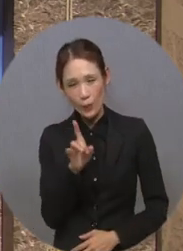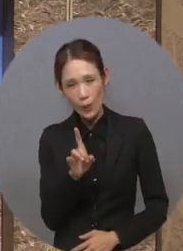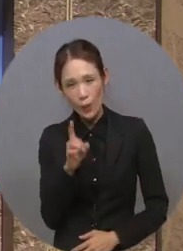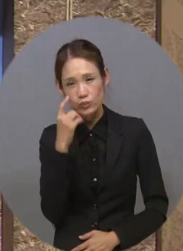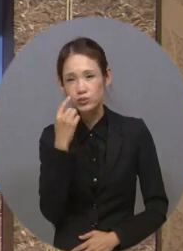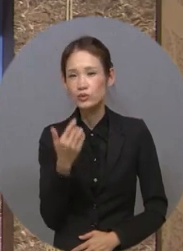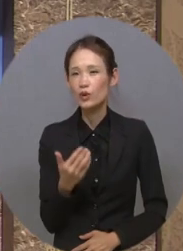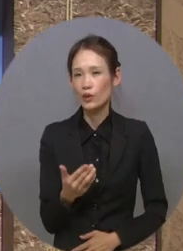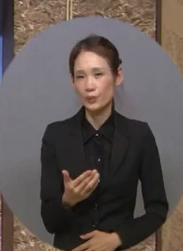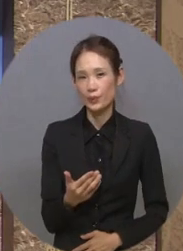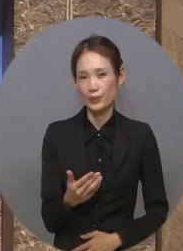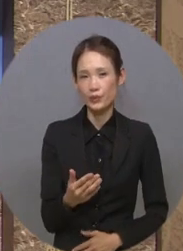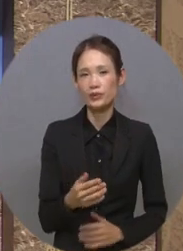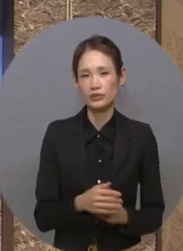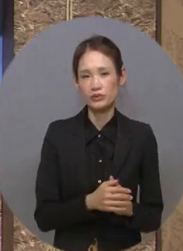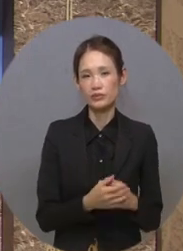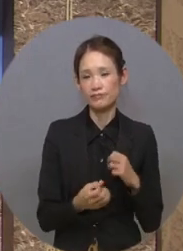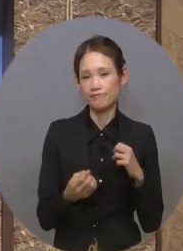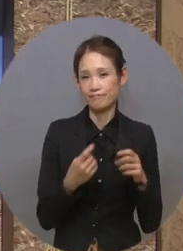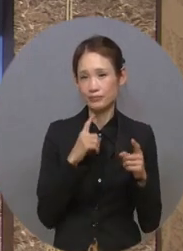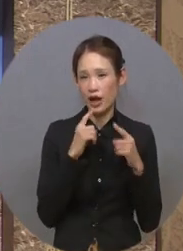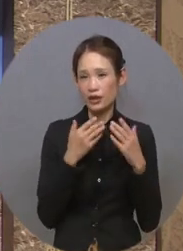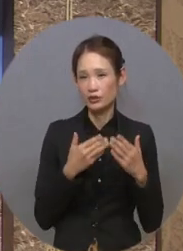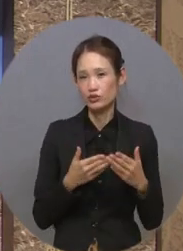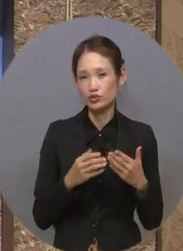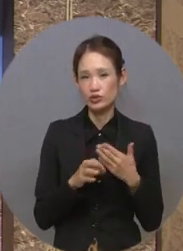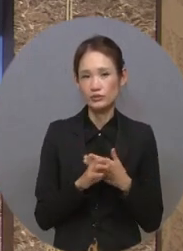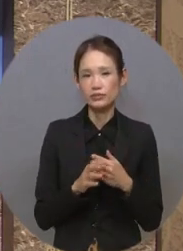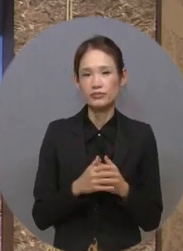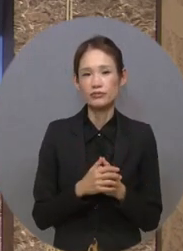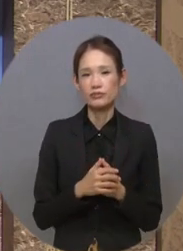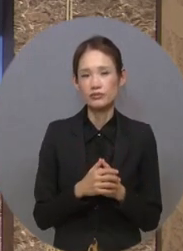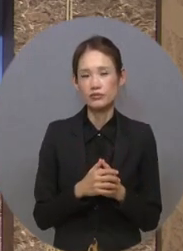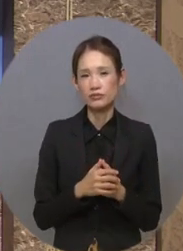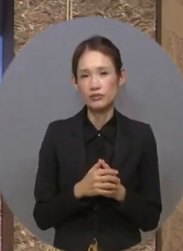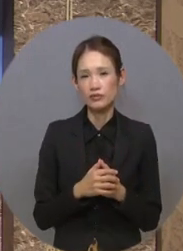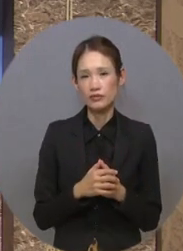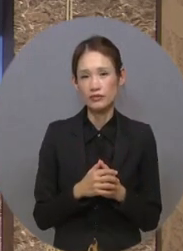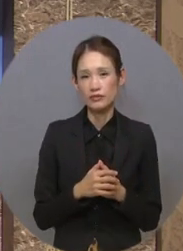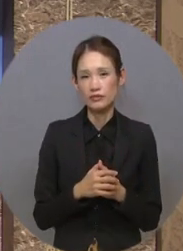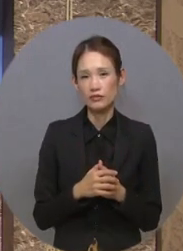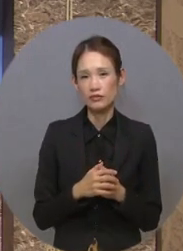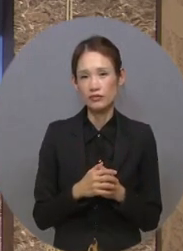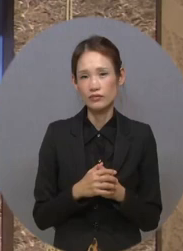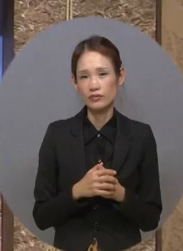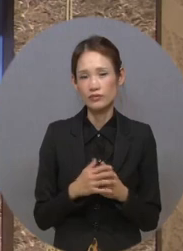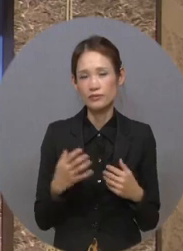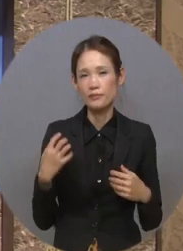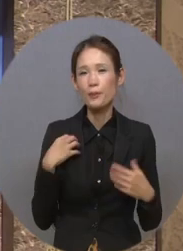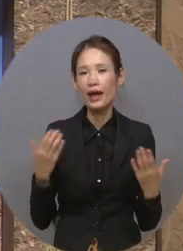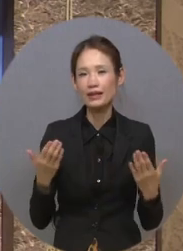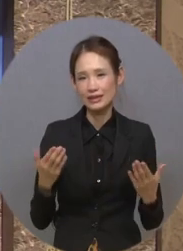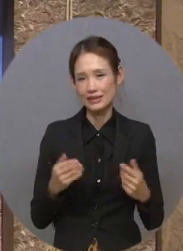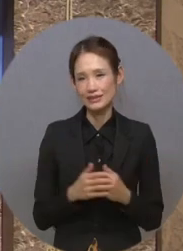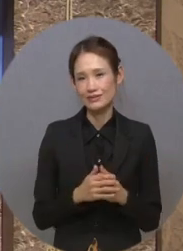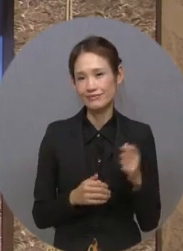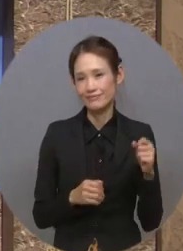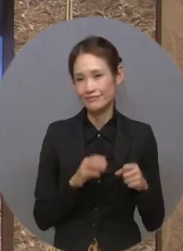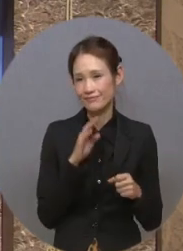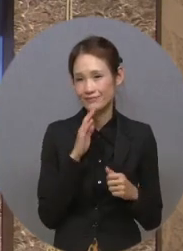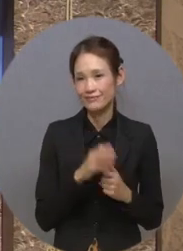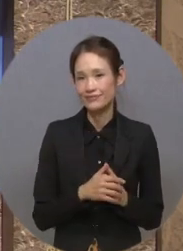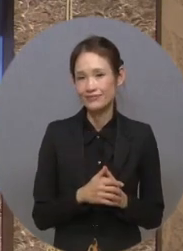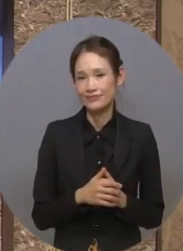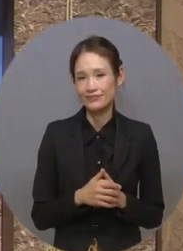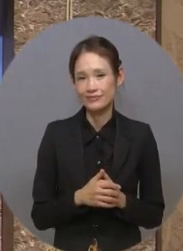그러면 그분들이 또 말씀해 주시면 저희들은 또 뭐 그게 저희 할 일이잖아요, 그죠? 예, 예. 일을 찾아서